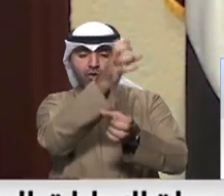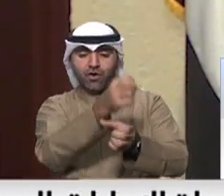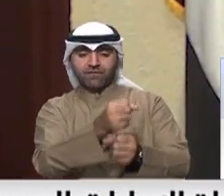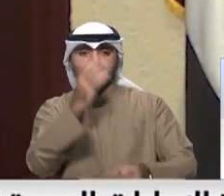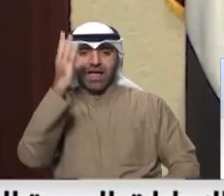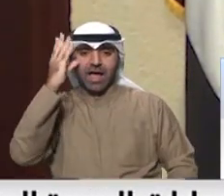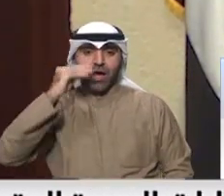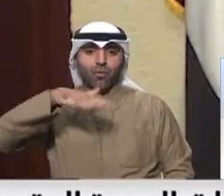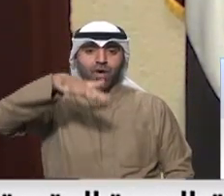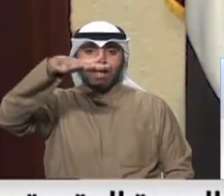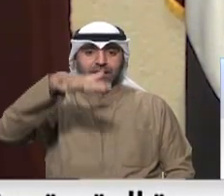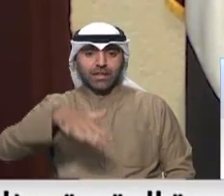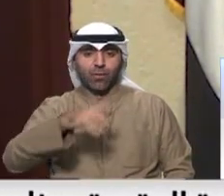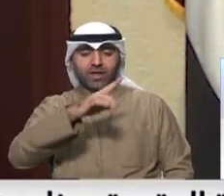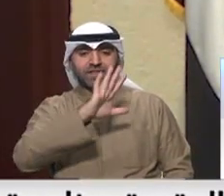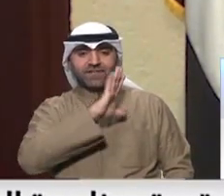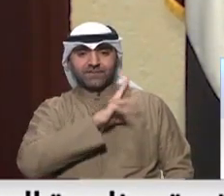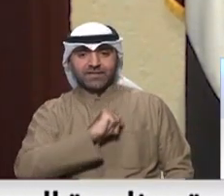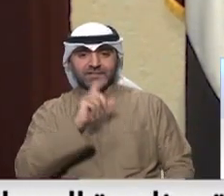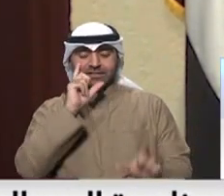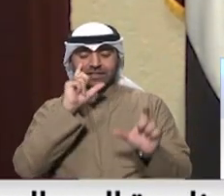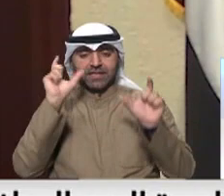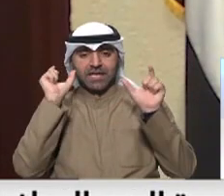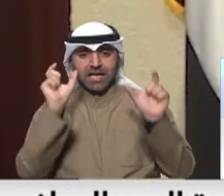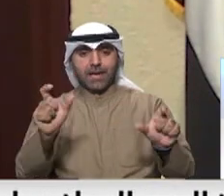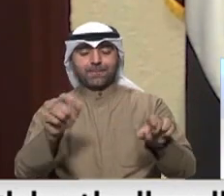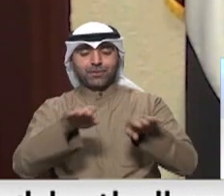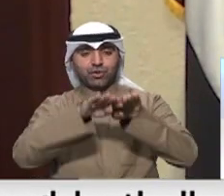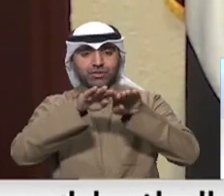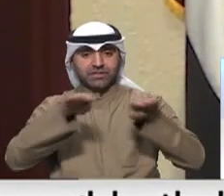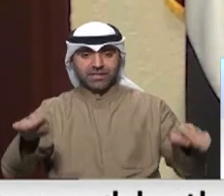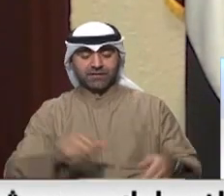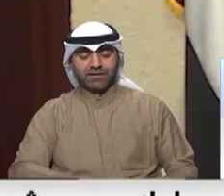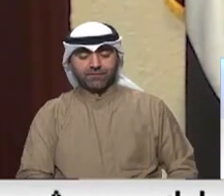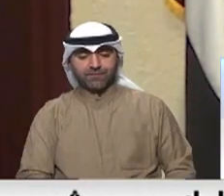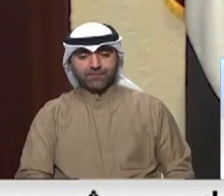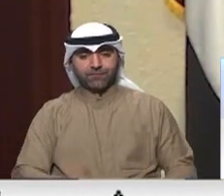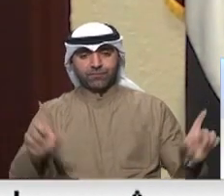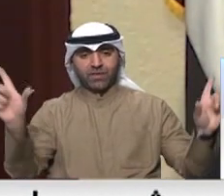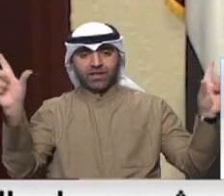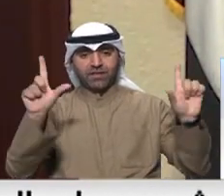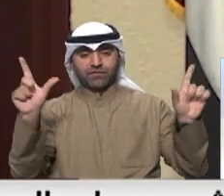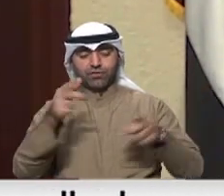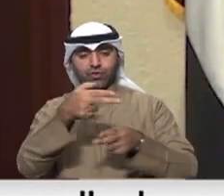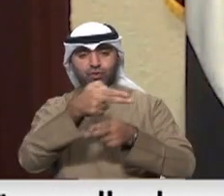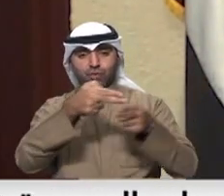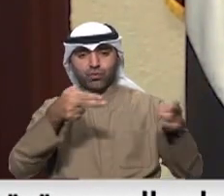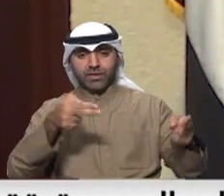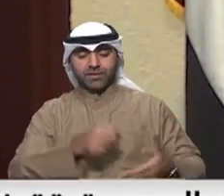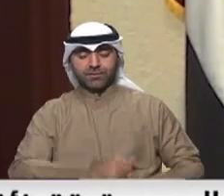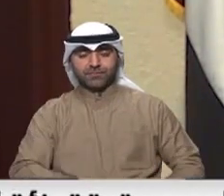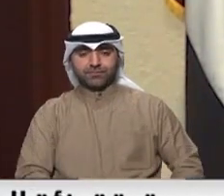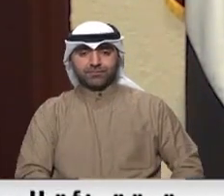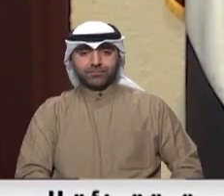بلسما وبردا وسلاما على أهل فلسطين. ياسر سعد، تلفزيون دولة الكويت، القاهرة.